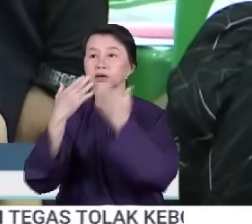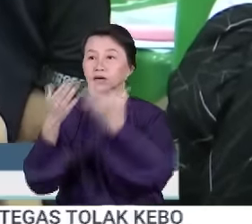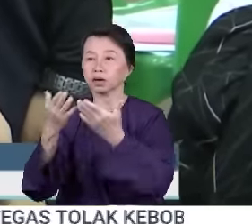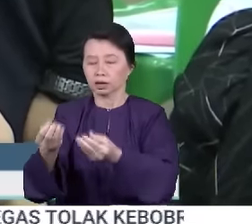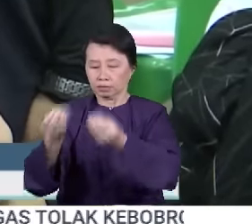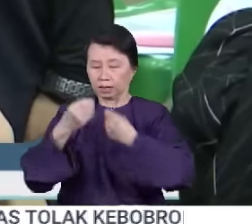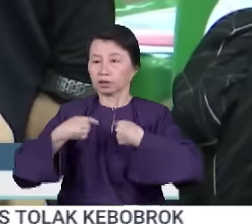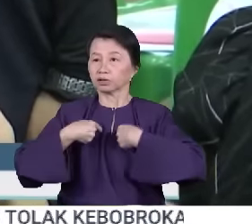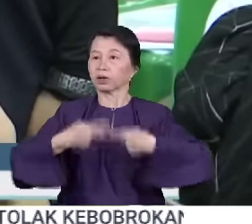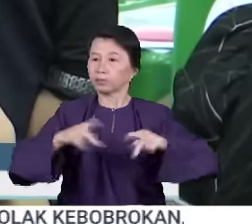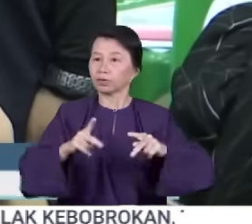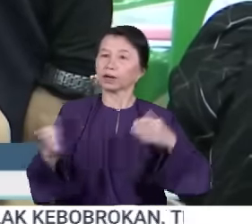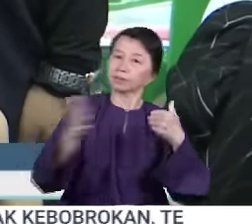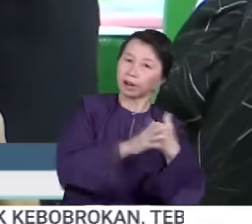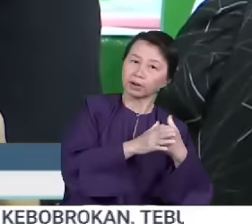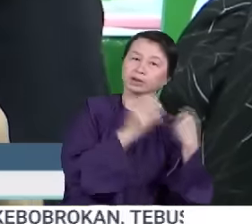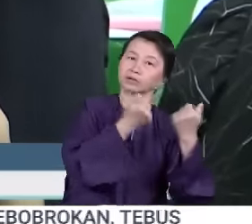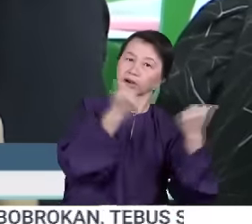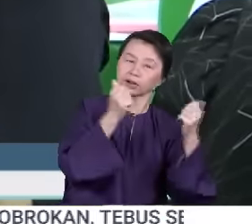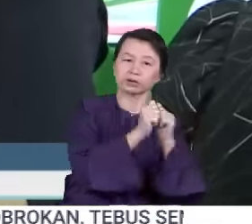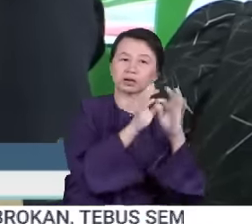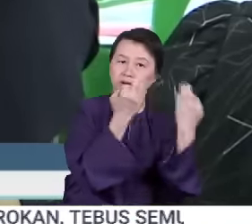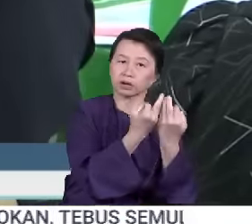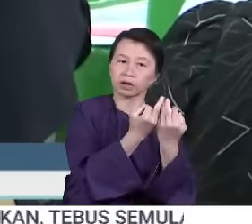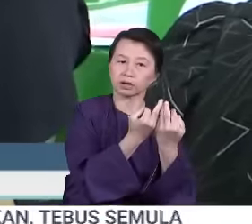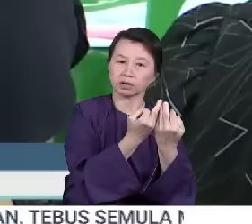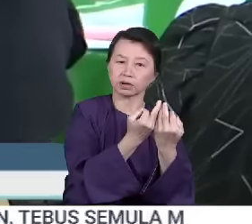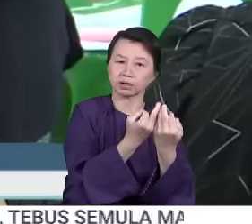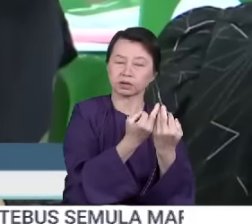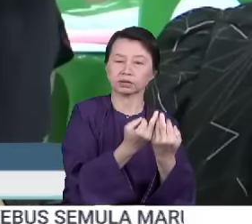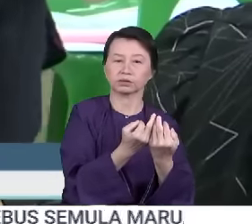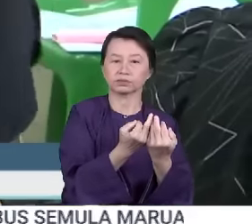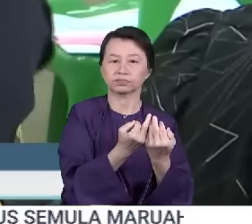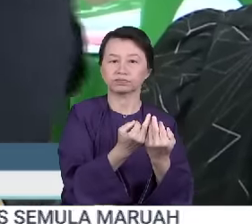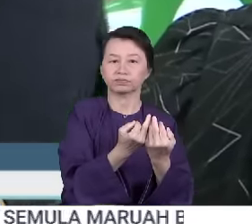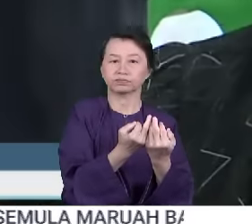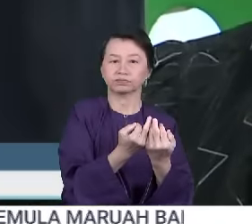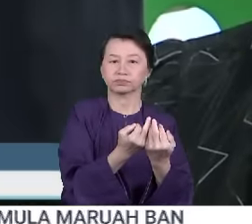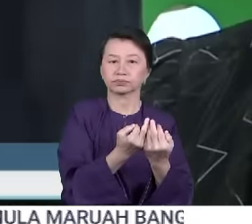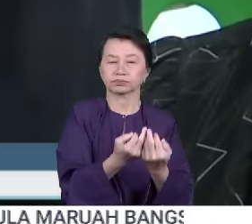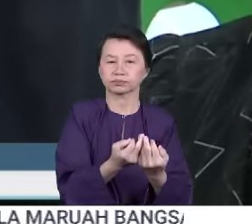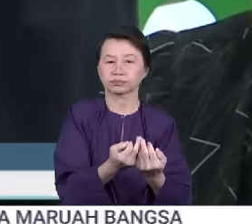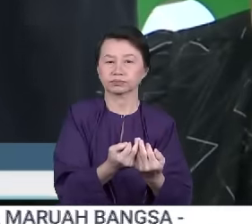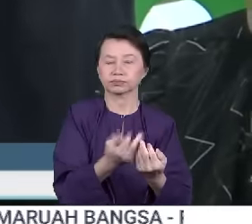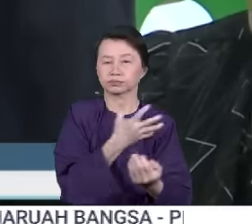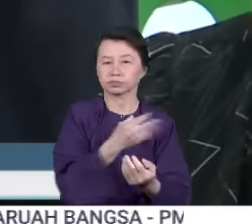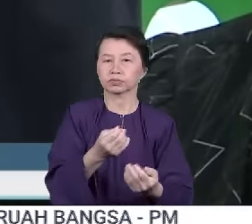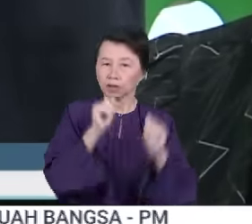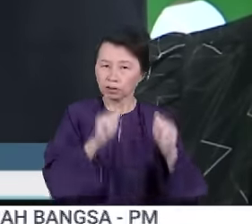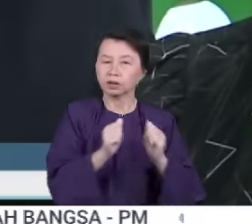peluang untuk beraya sama-sama keluarga. Saya tidak sangka sebab saya boleh beraya dengan keluarga. Belajar berpuasa,